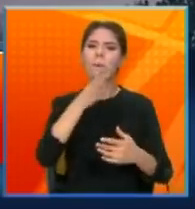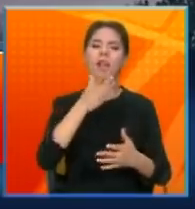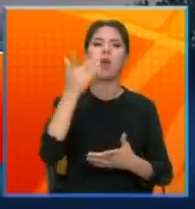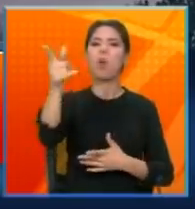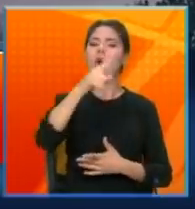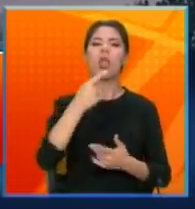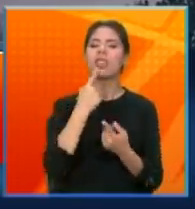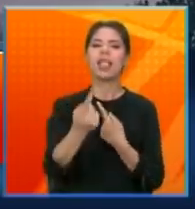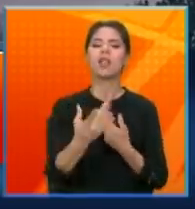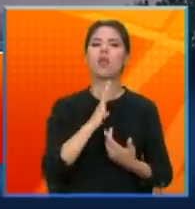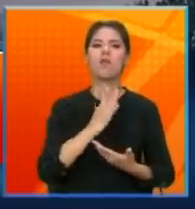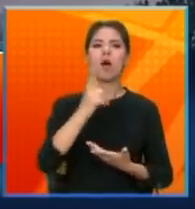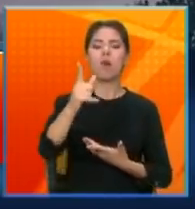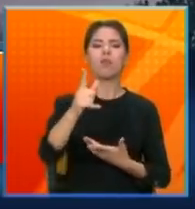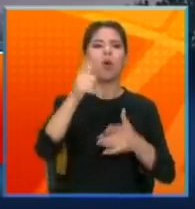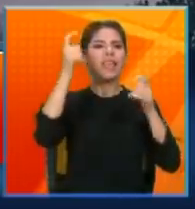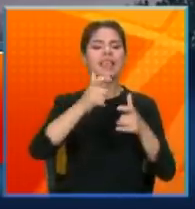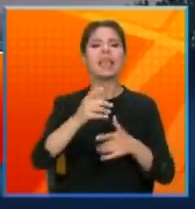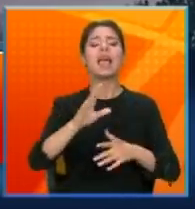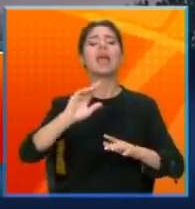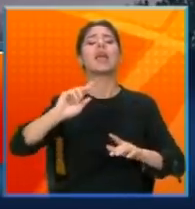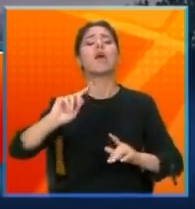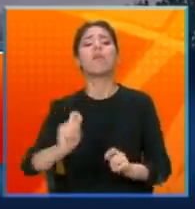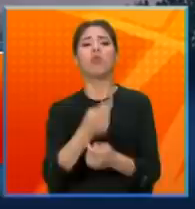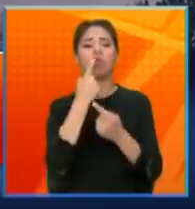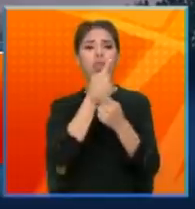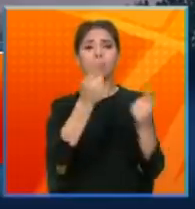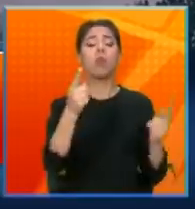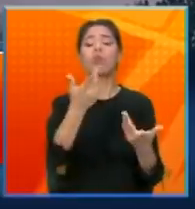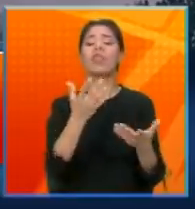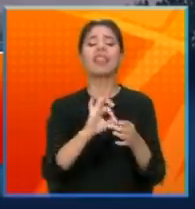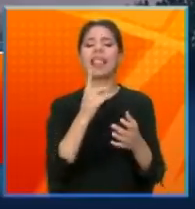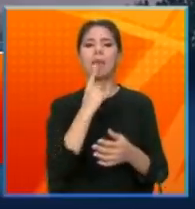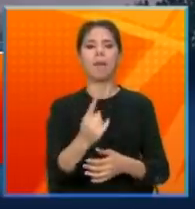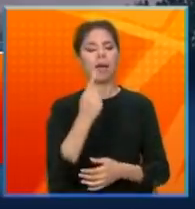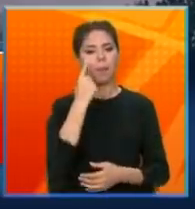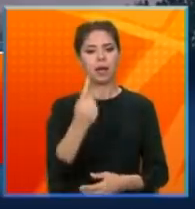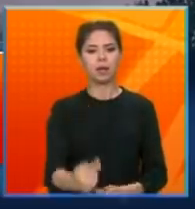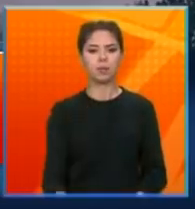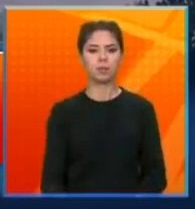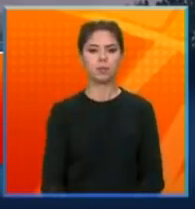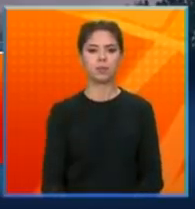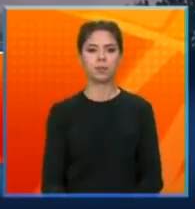Şiddetli sağanağın tam yeri kestirilemiyor demiştin haber merkezinden çıkmadan önce. Ne demek bu?